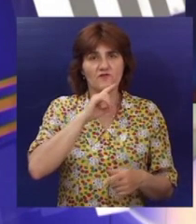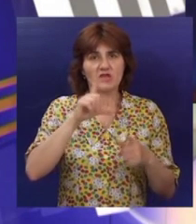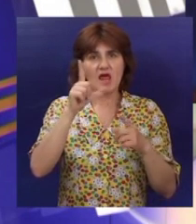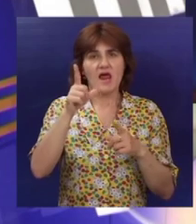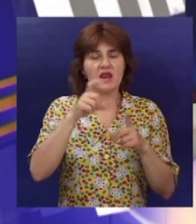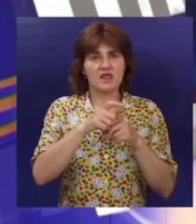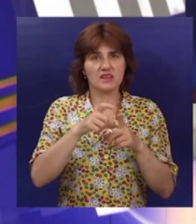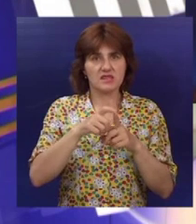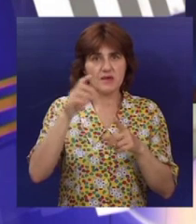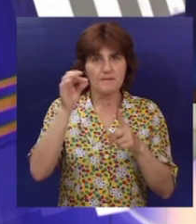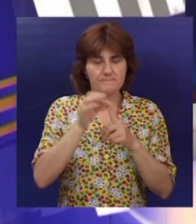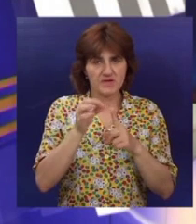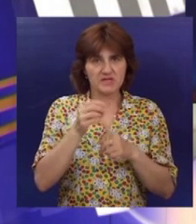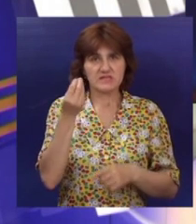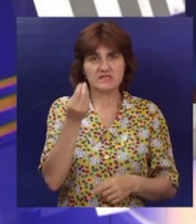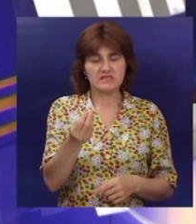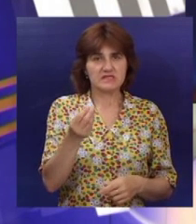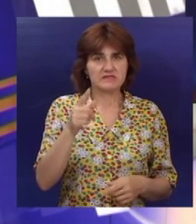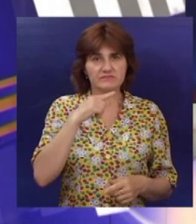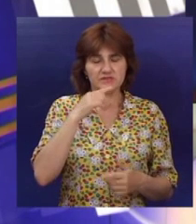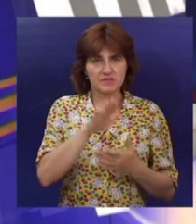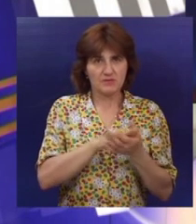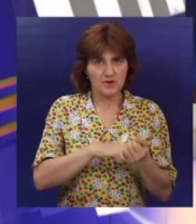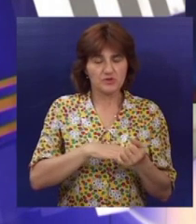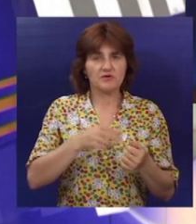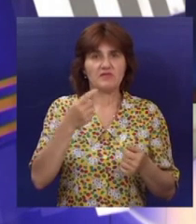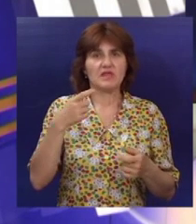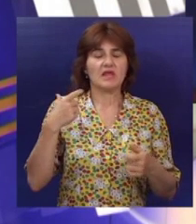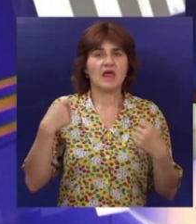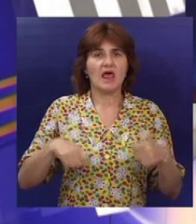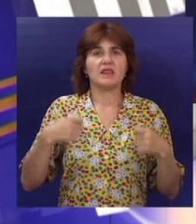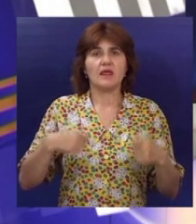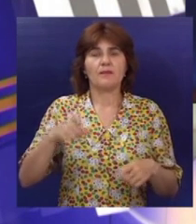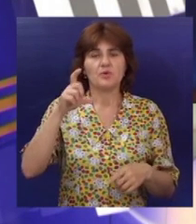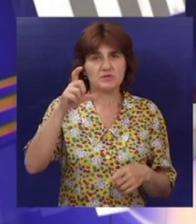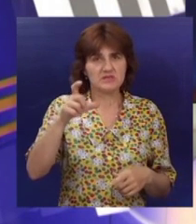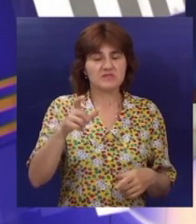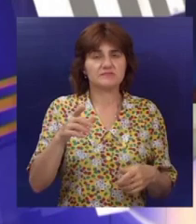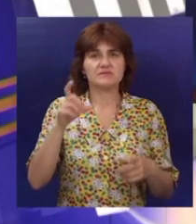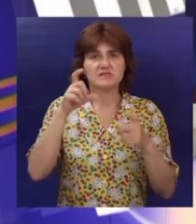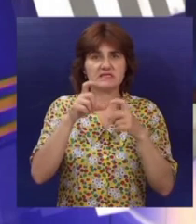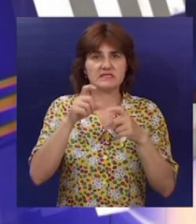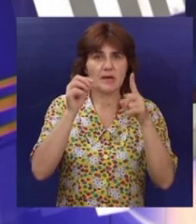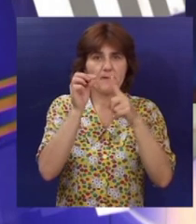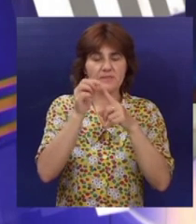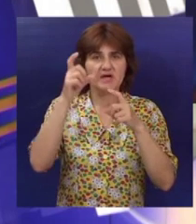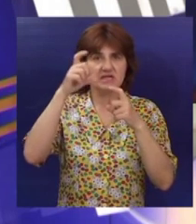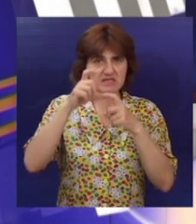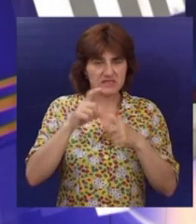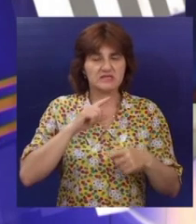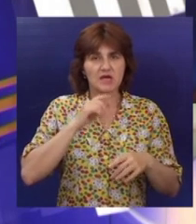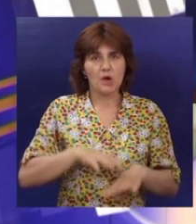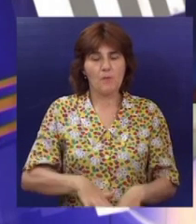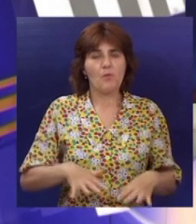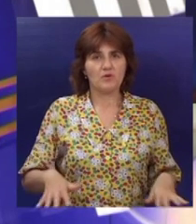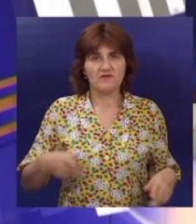Vojvodine, Liberalno-demokratska partija, Srpski pokret obnove, Demokratska stranka Srbije, Socijalistička partija Srbije, Savez Bačkih